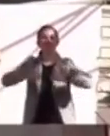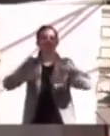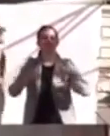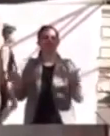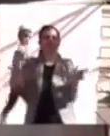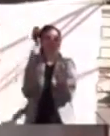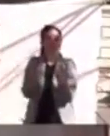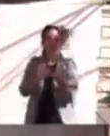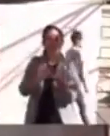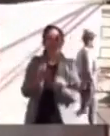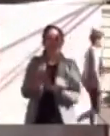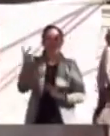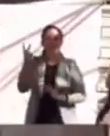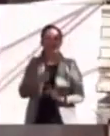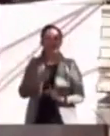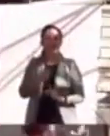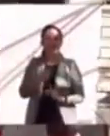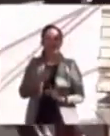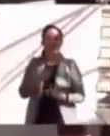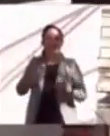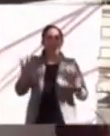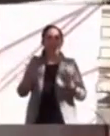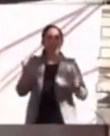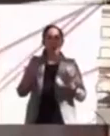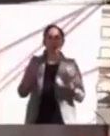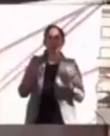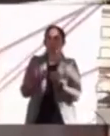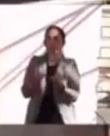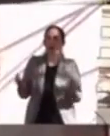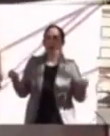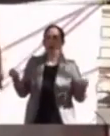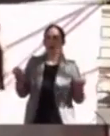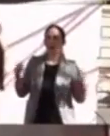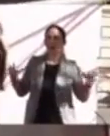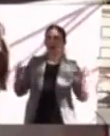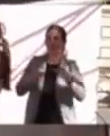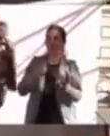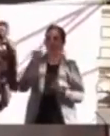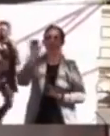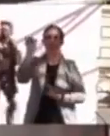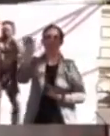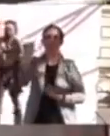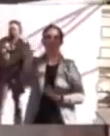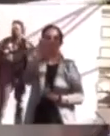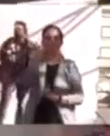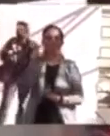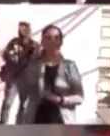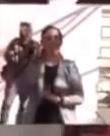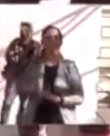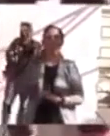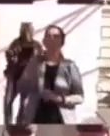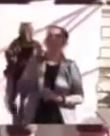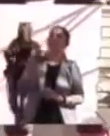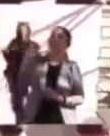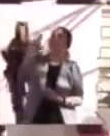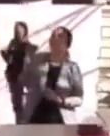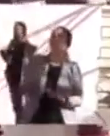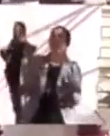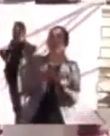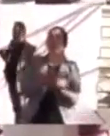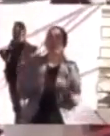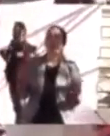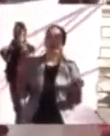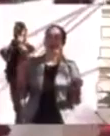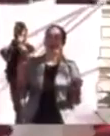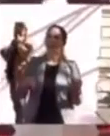concreto per il futuro del nostro paese e cioè la capacità di aver capito in profondità che tipo di che natura a